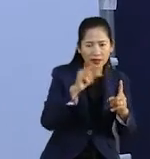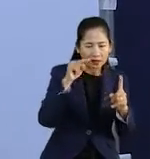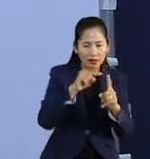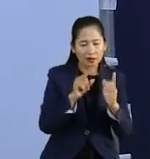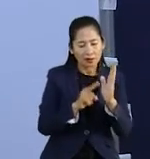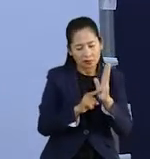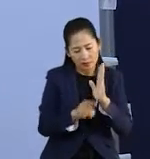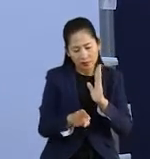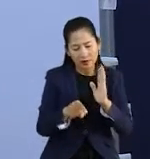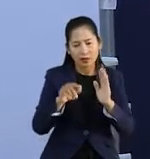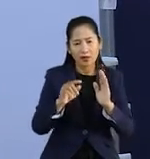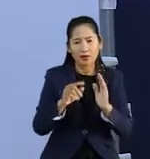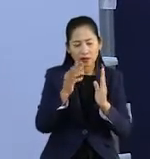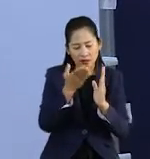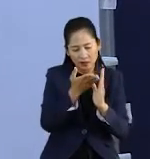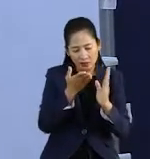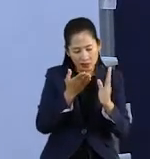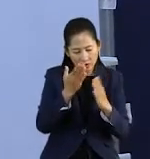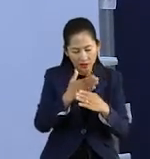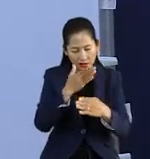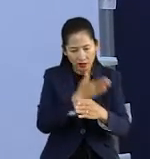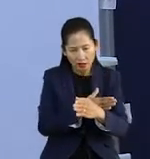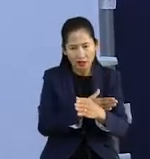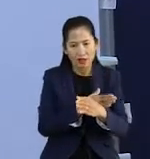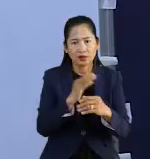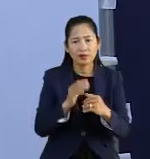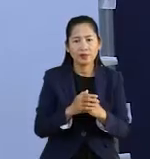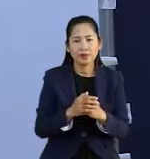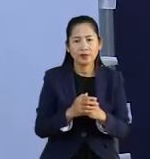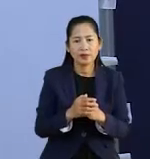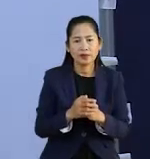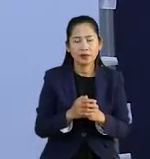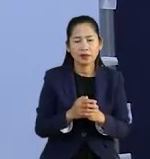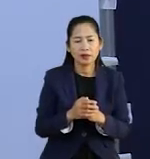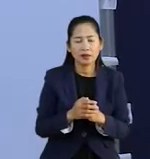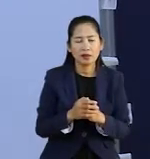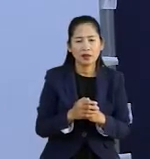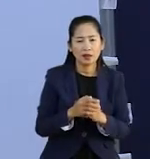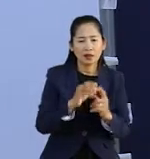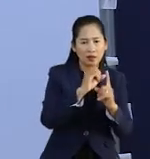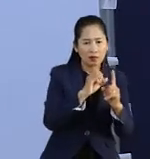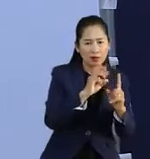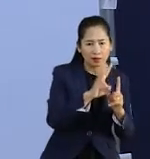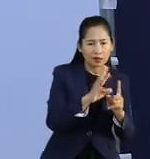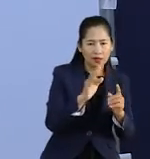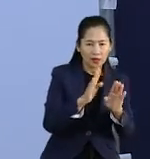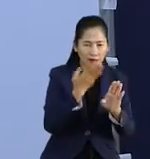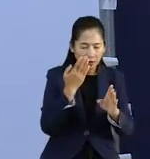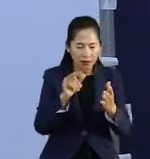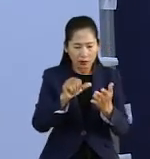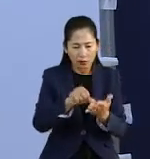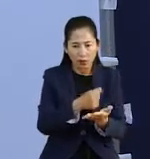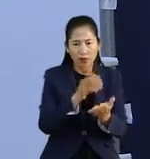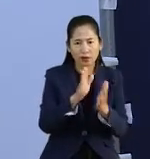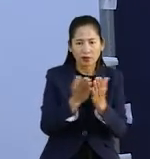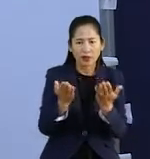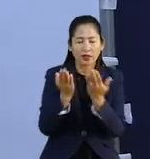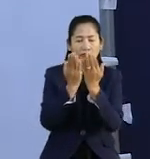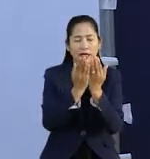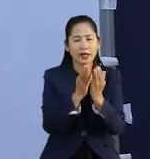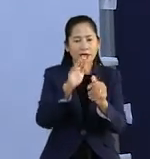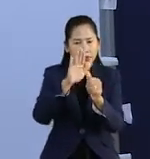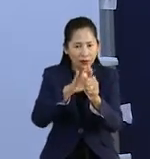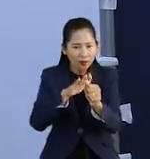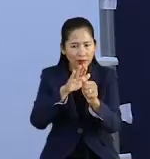ปี่ยยวดทัดเนยจนหลอดตึ้งประจำนังตึ้งดอบาทละบาทตีใบเก็บบ้านตมปัวเสพอ่าน